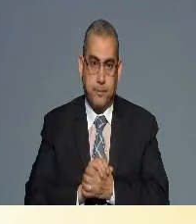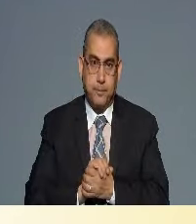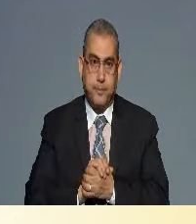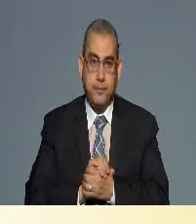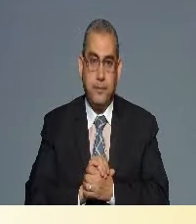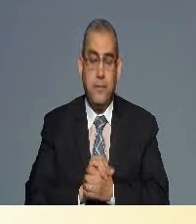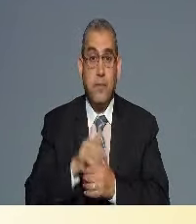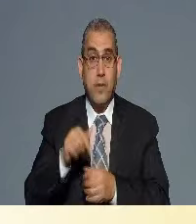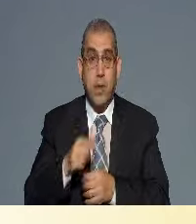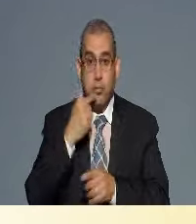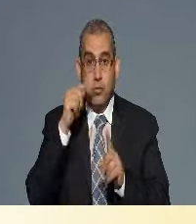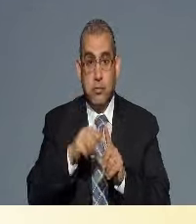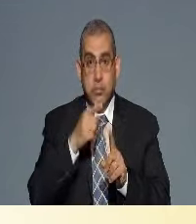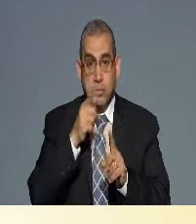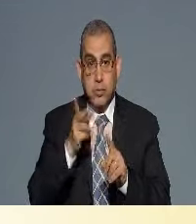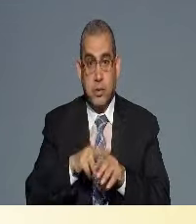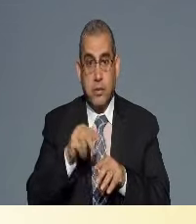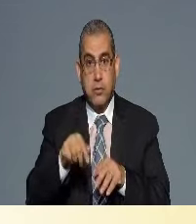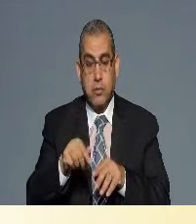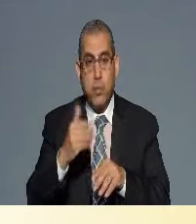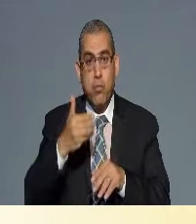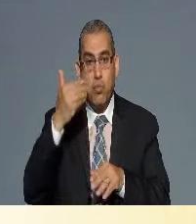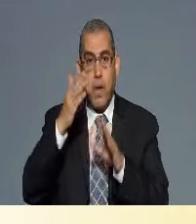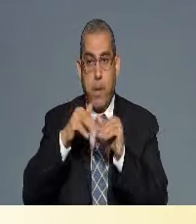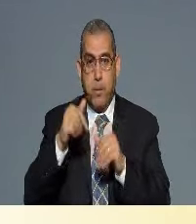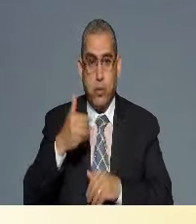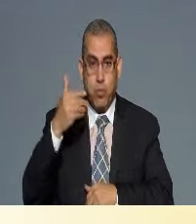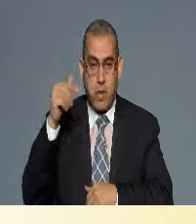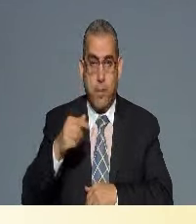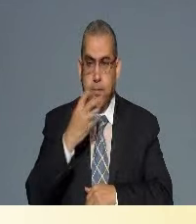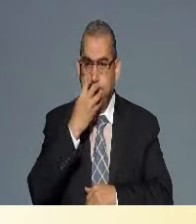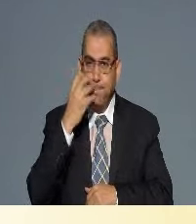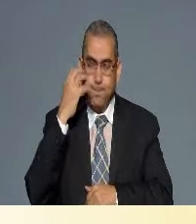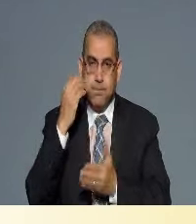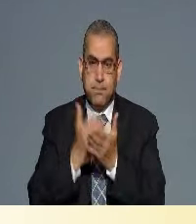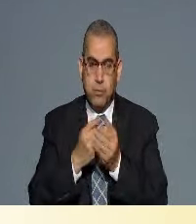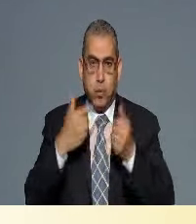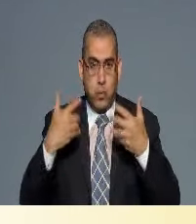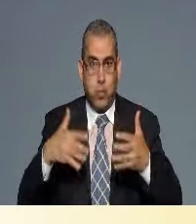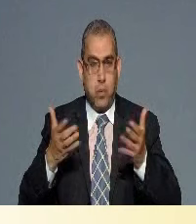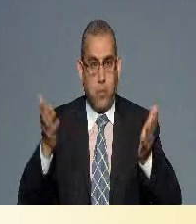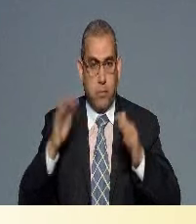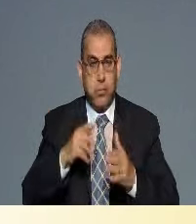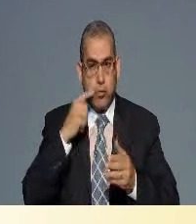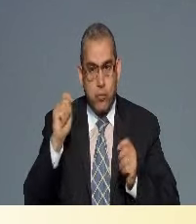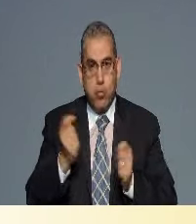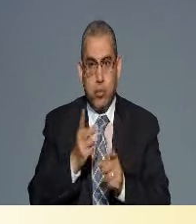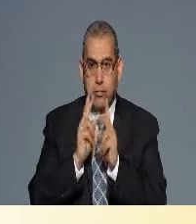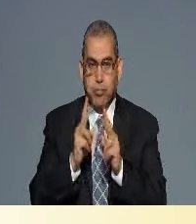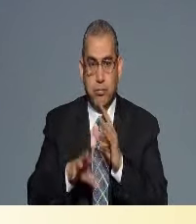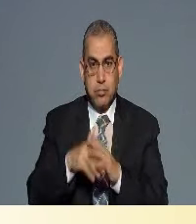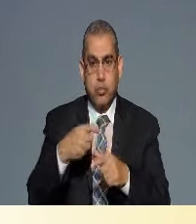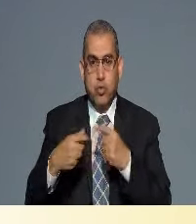احنا هنا فندم بنتكلم على مستقبل مصر في حجم الاستثمار الضخم، كفاءة وسرعة التنفيذ، أحدث